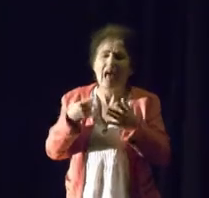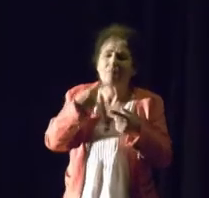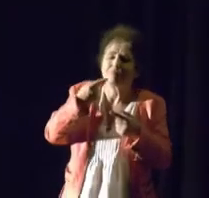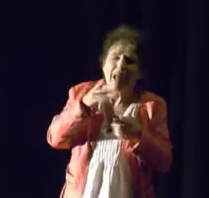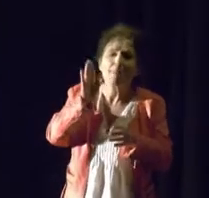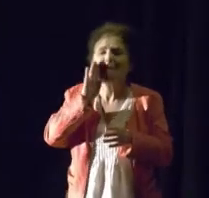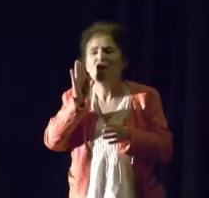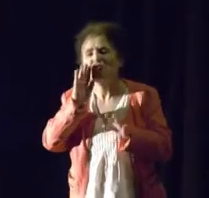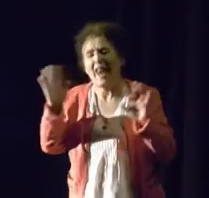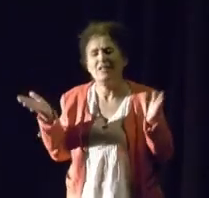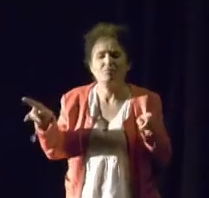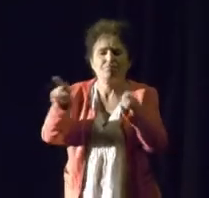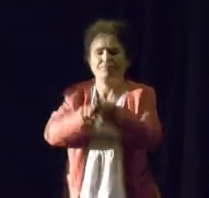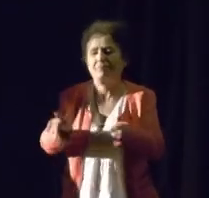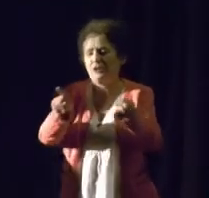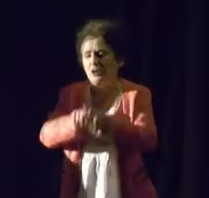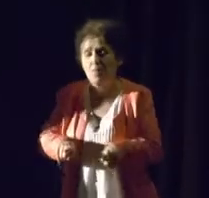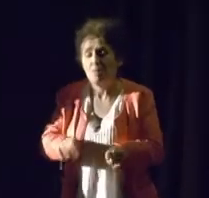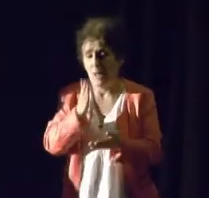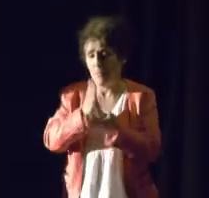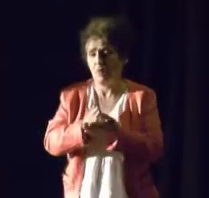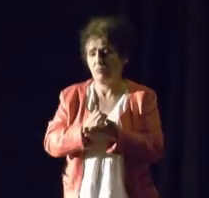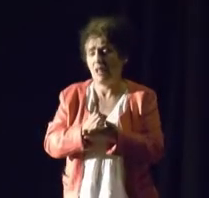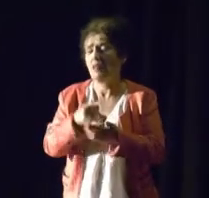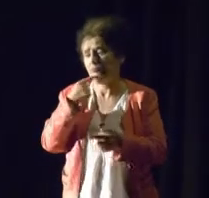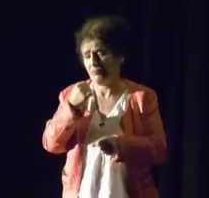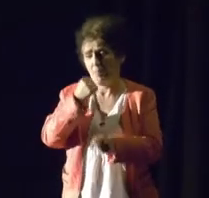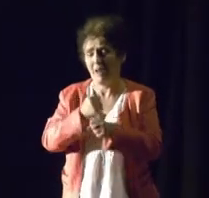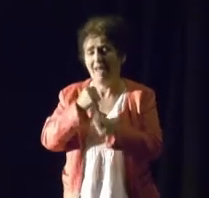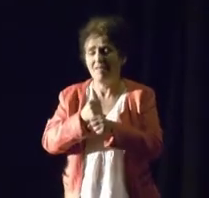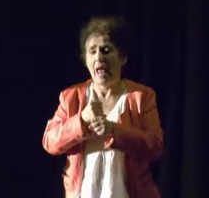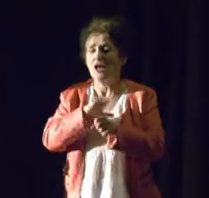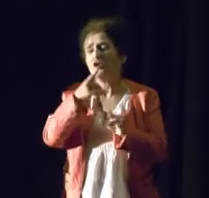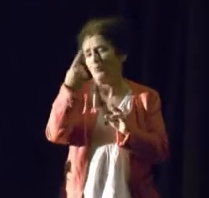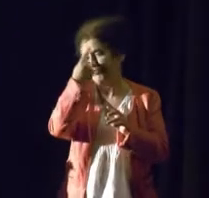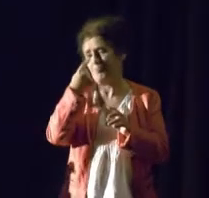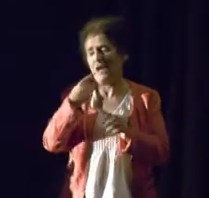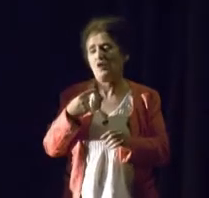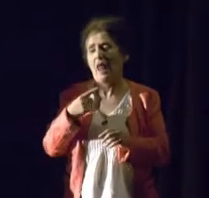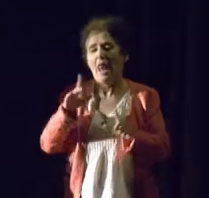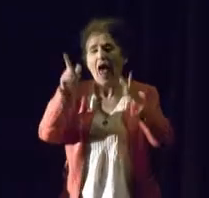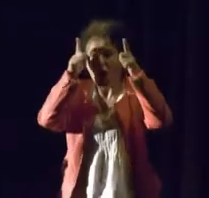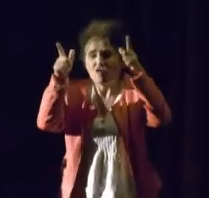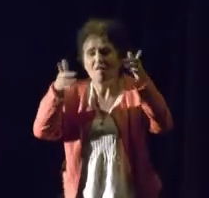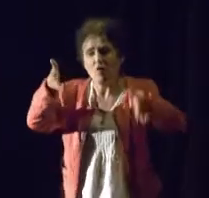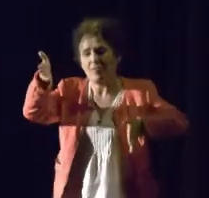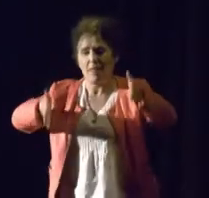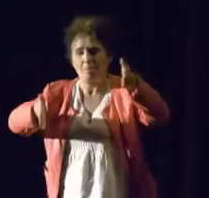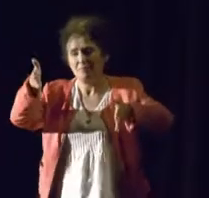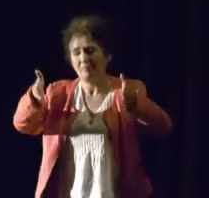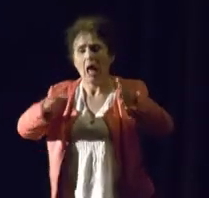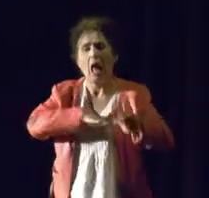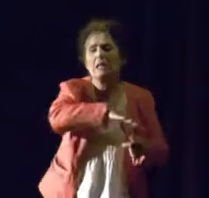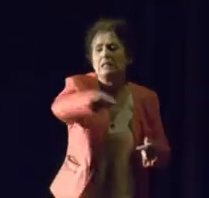на мајчинството, многу често се прави со персонификација на животните. Па